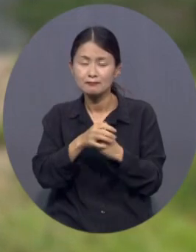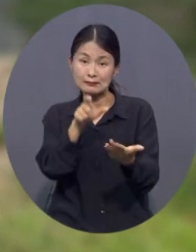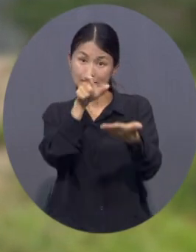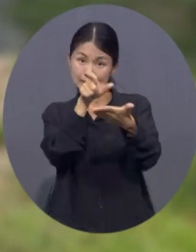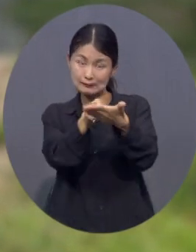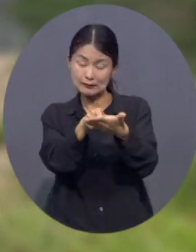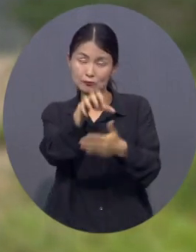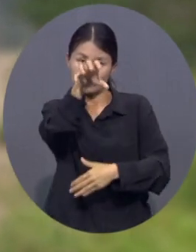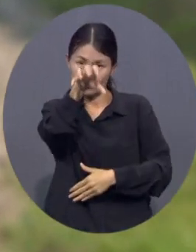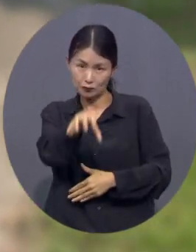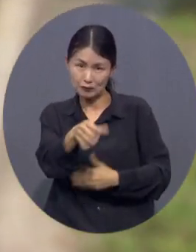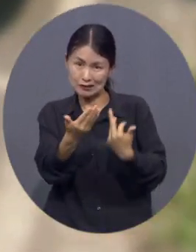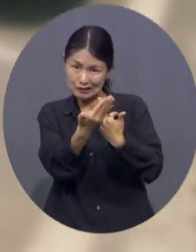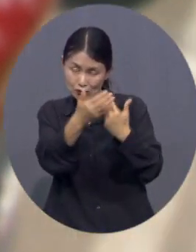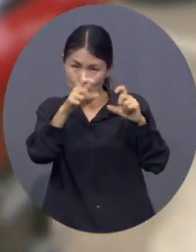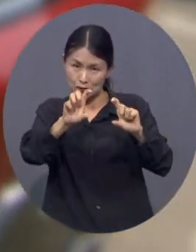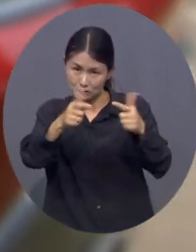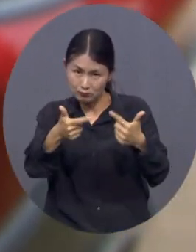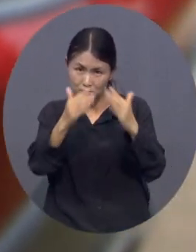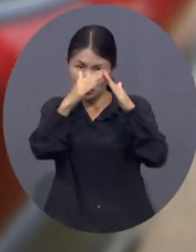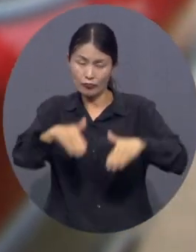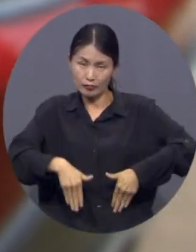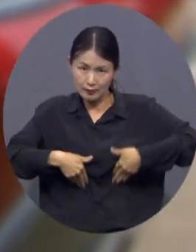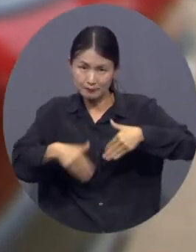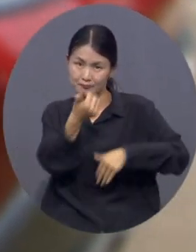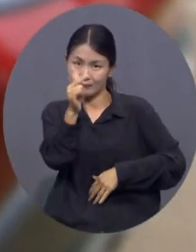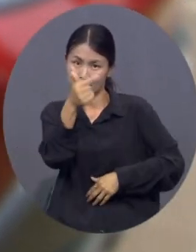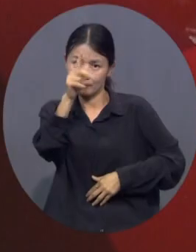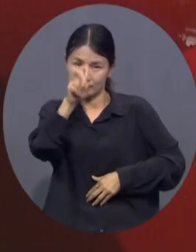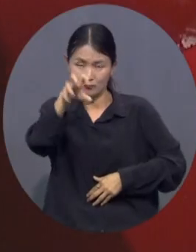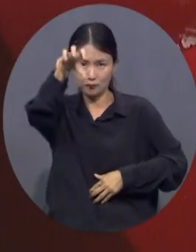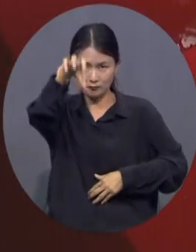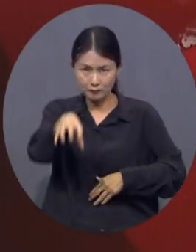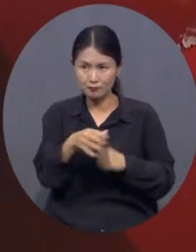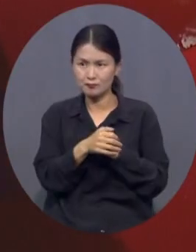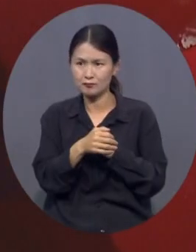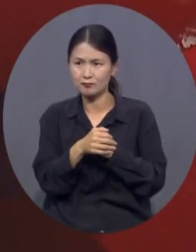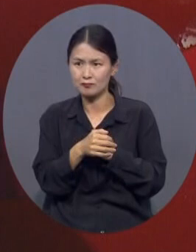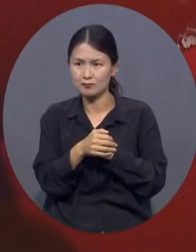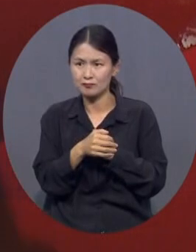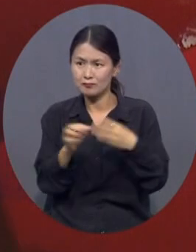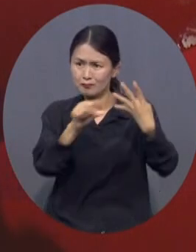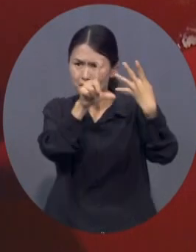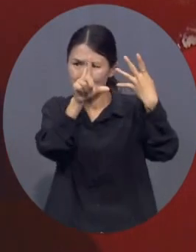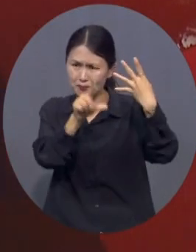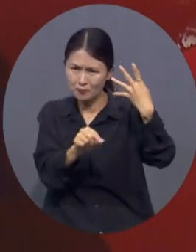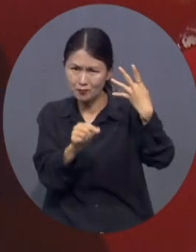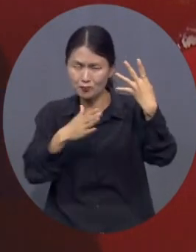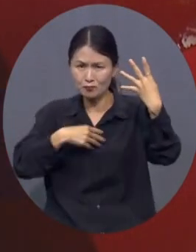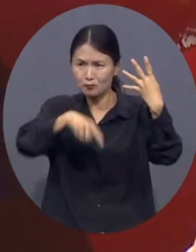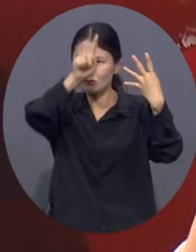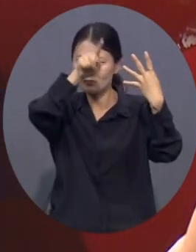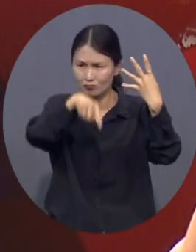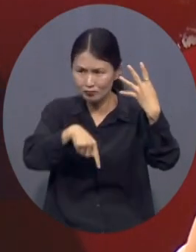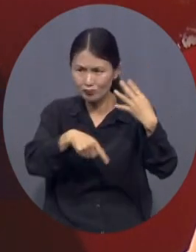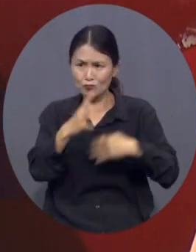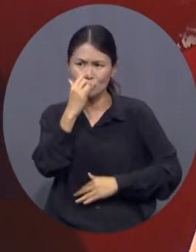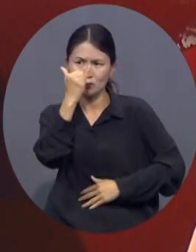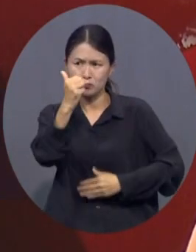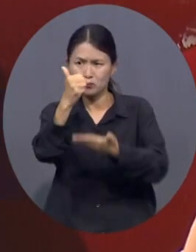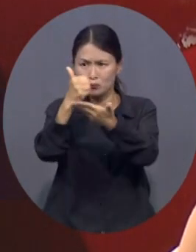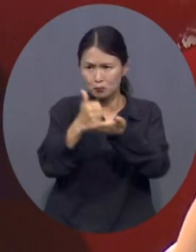등록된 지역이 제주가 아닌 전라남도 해남입니다. 한달 4월달에 부모님들 모시고 왔을 때